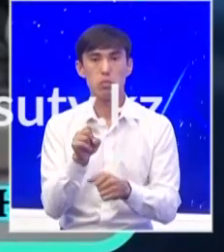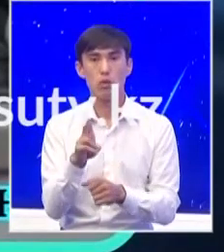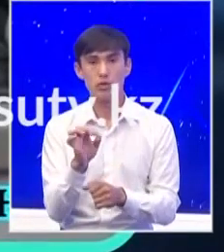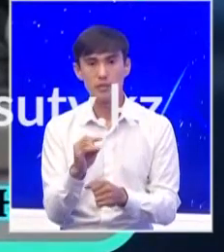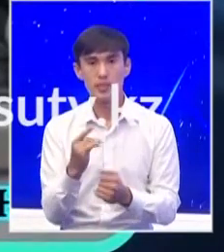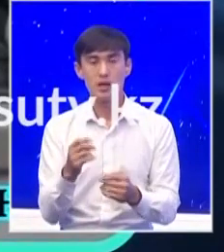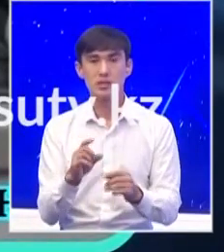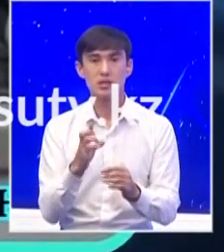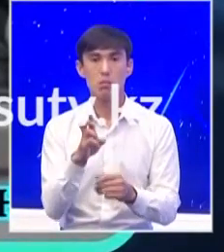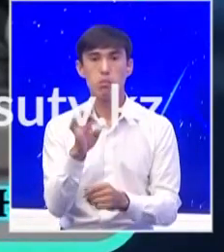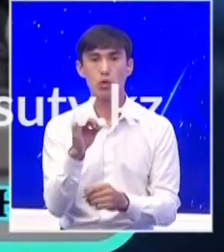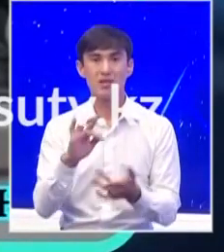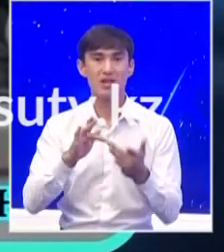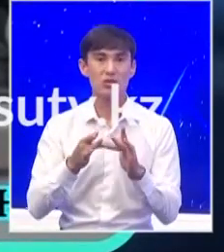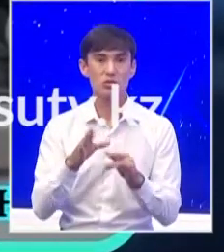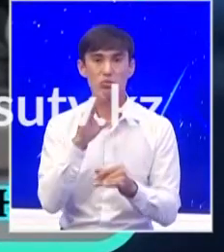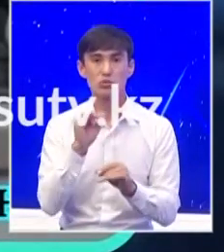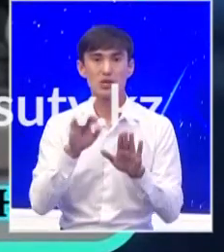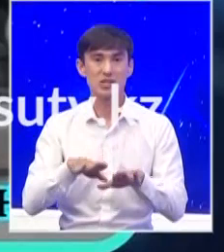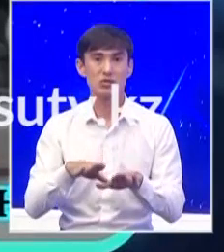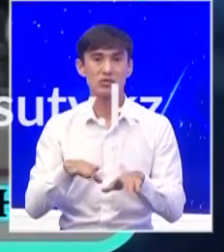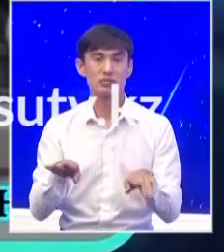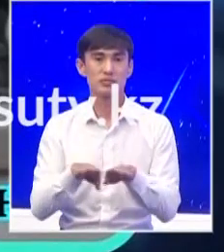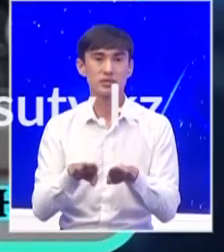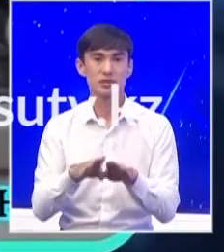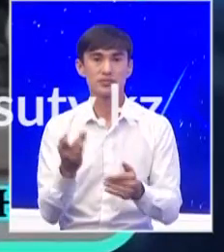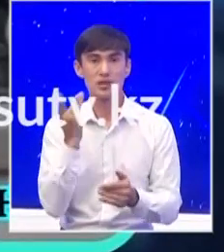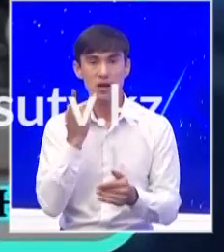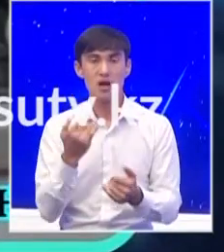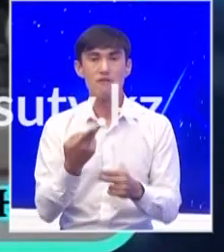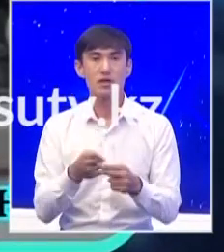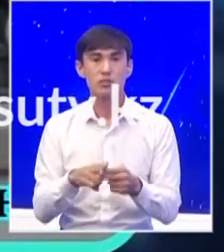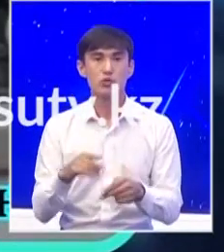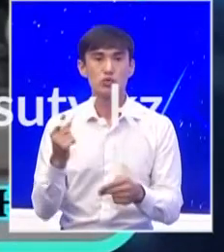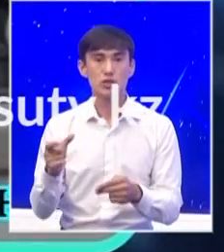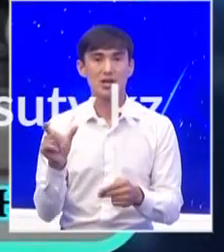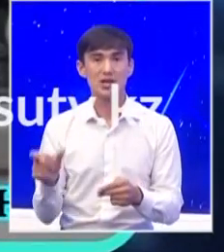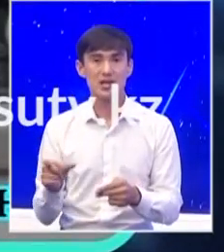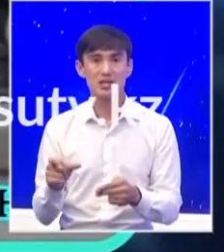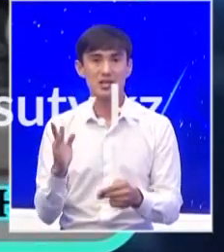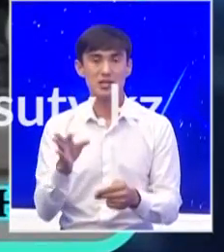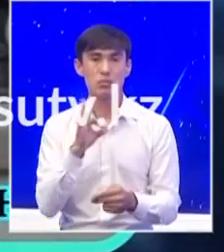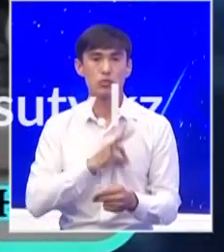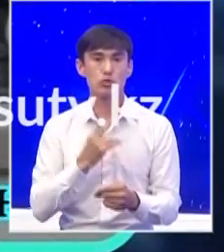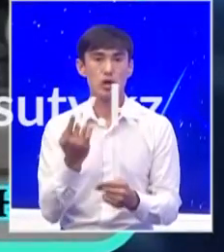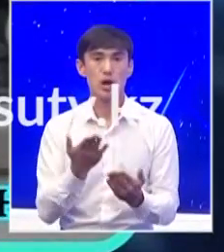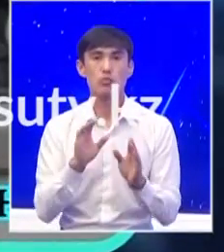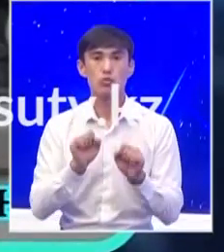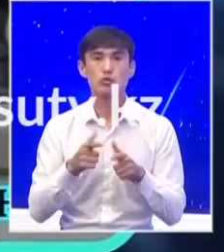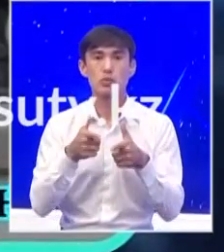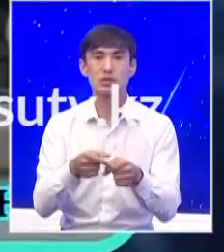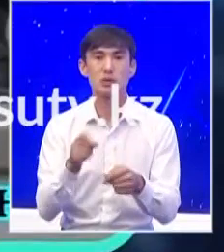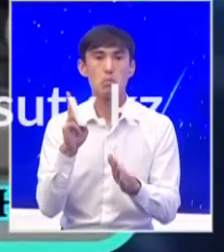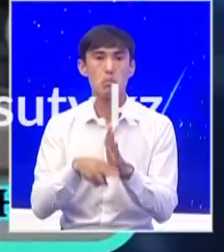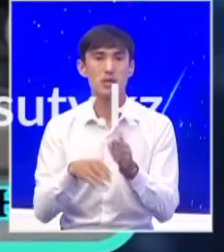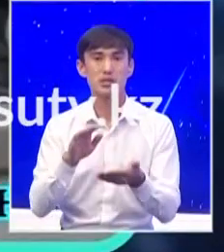возможность забронировать очередь электронным способом остается в прежнем режиме. В этом случае у клиента будет преимущество. Так он сможет попасть к оператору